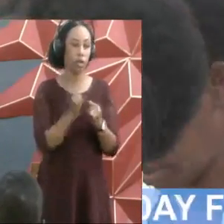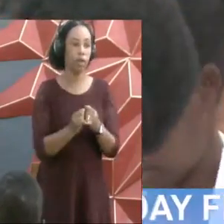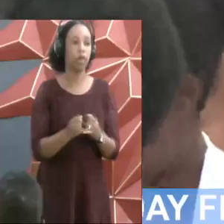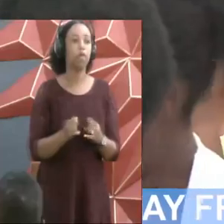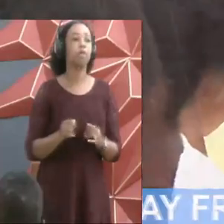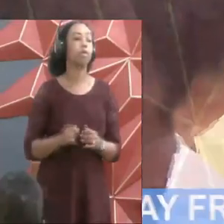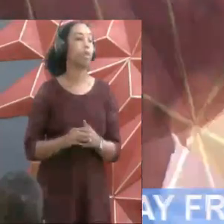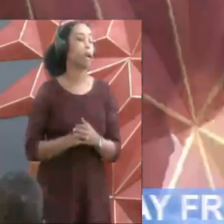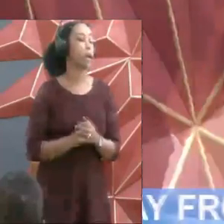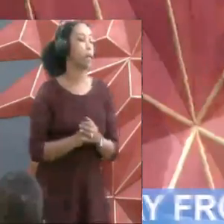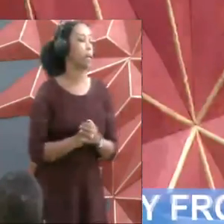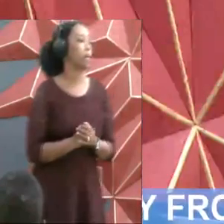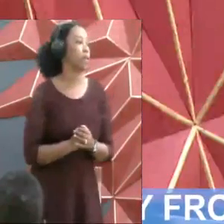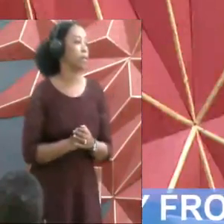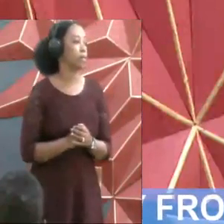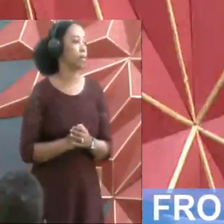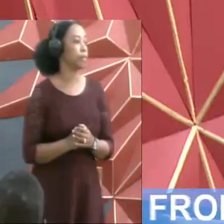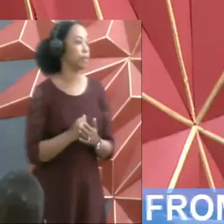Amen.